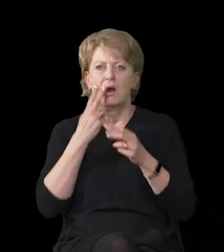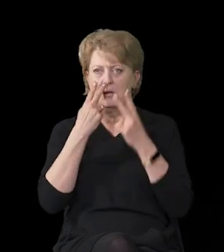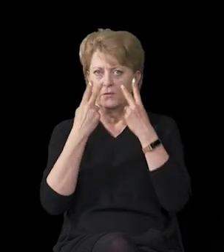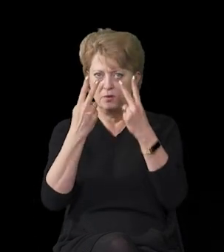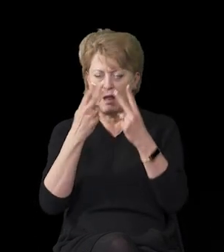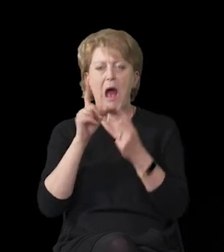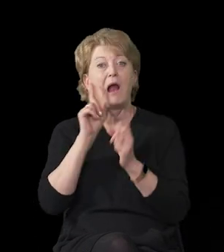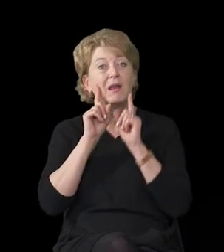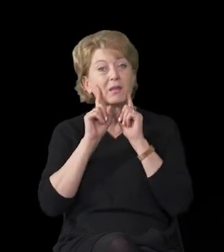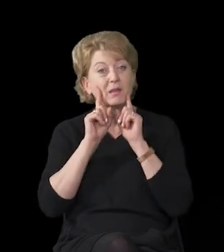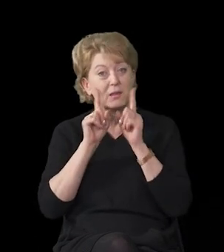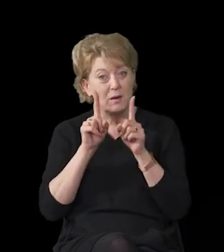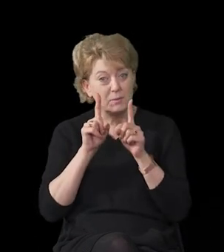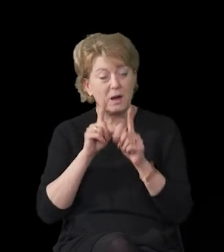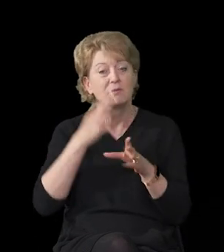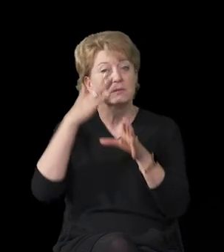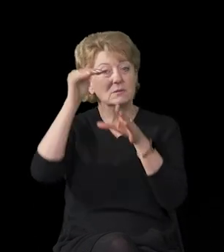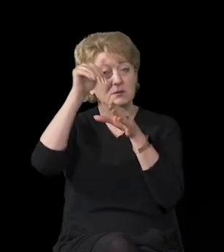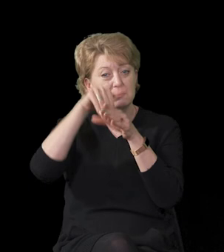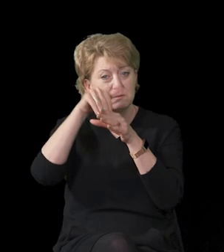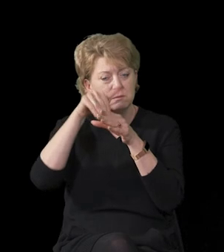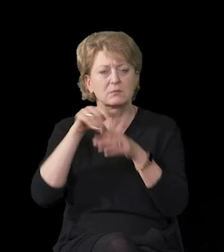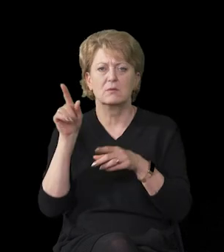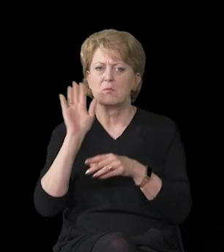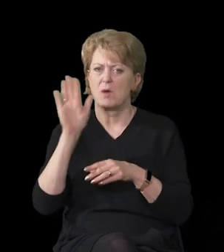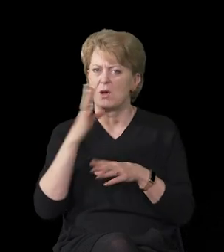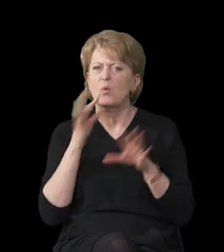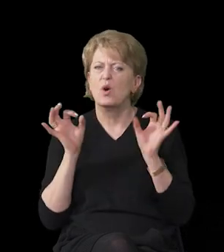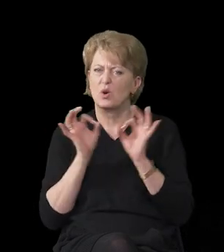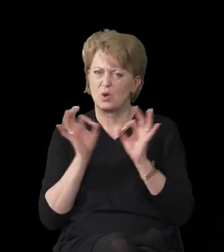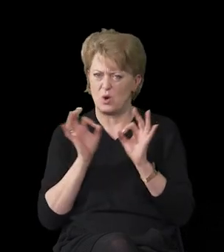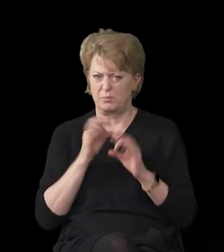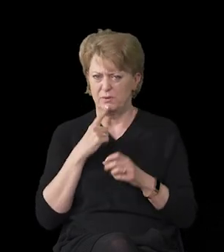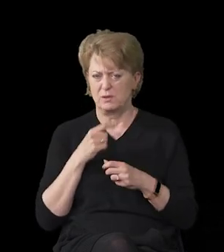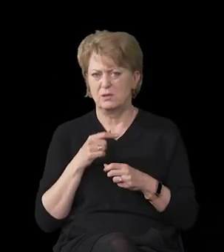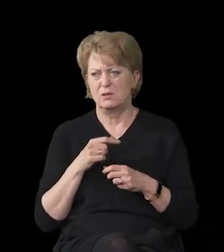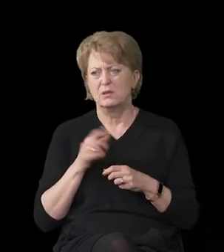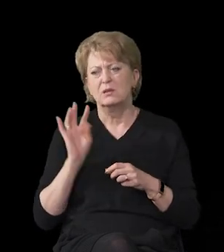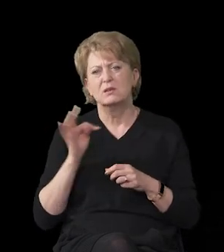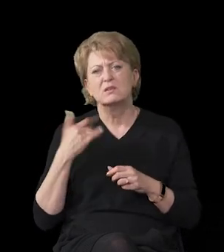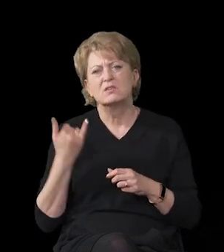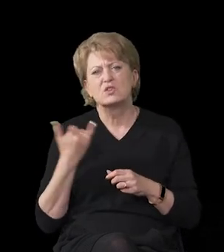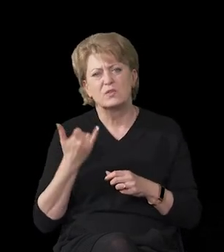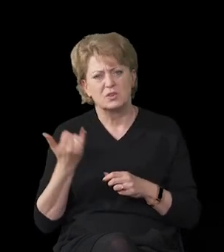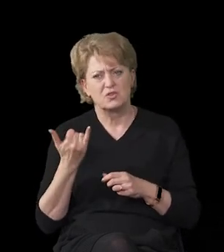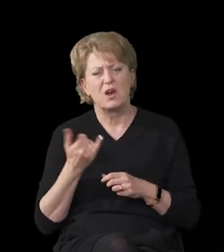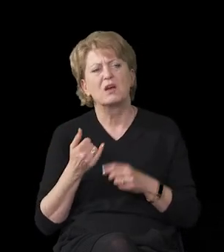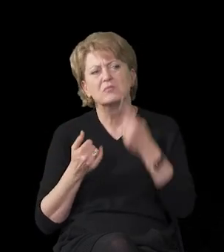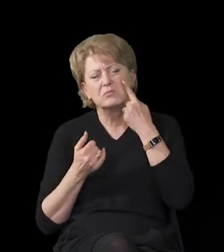pięknem kryje się bardzo taki drastyczny zwyczaj. I nie jest to w zasadzie odosobniony zwyczaj w